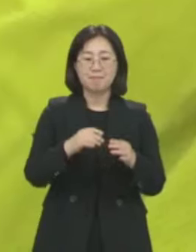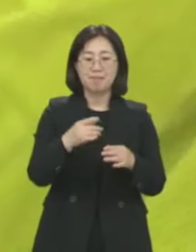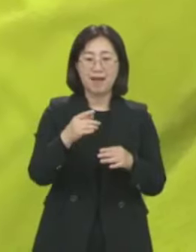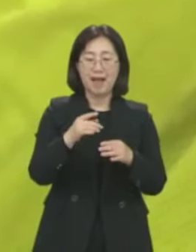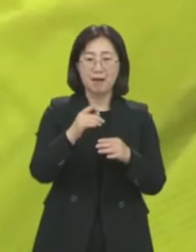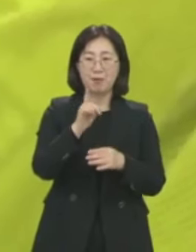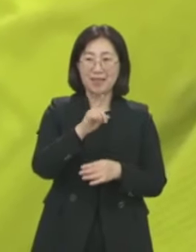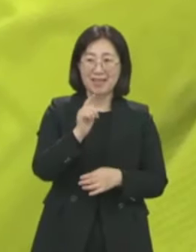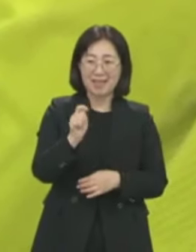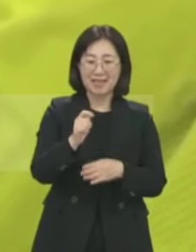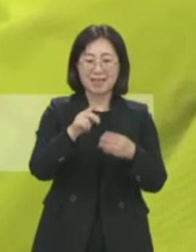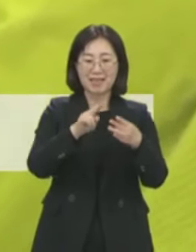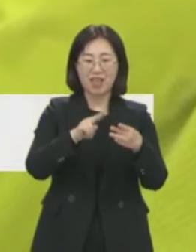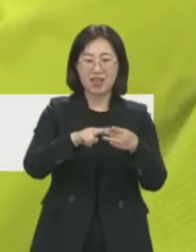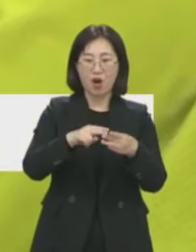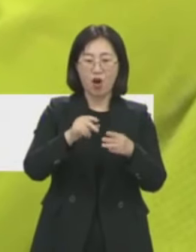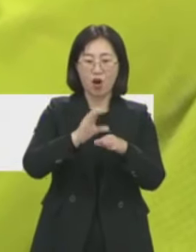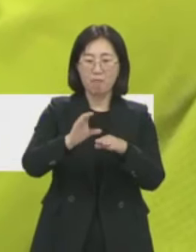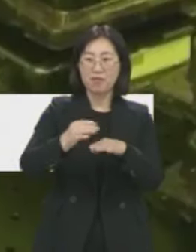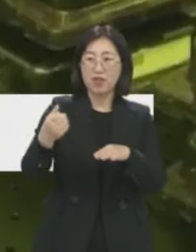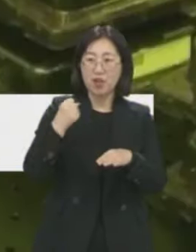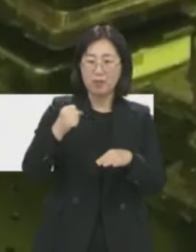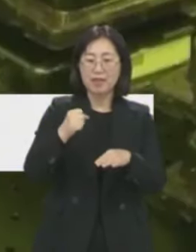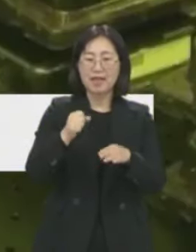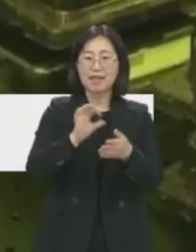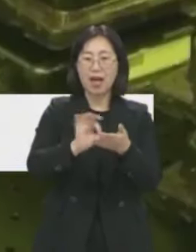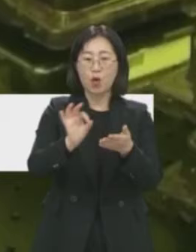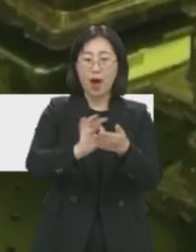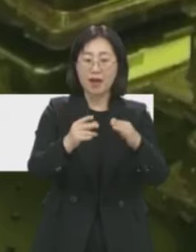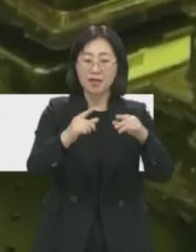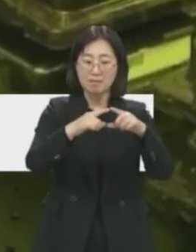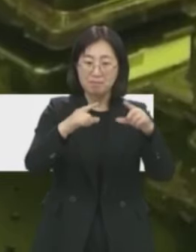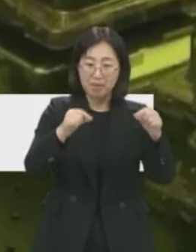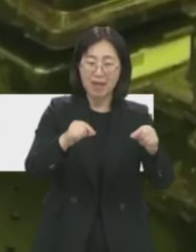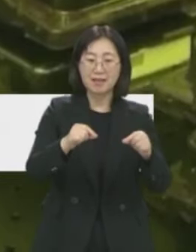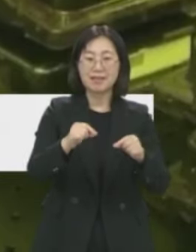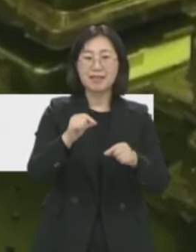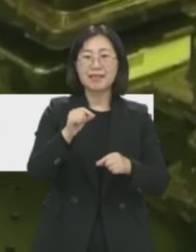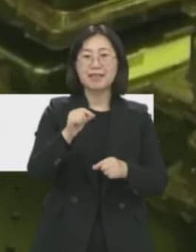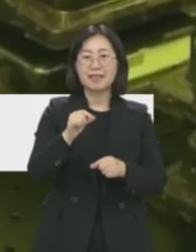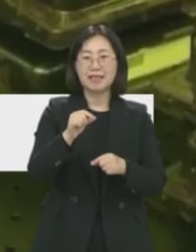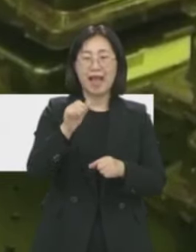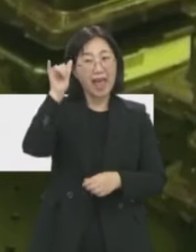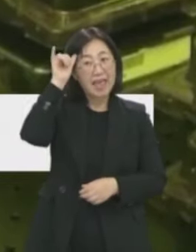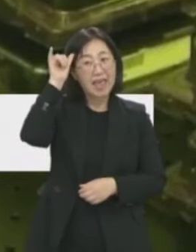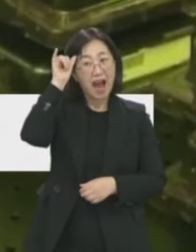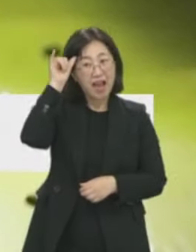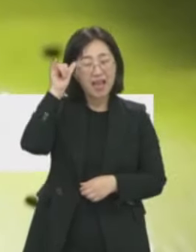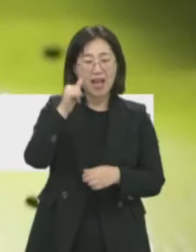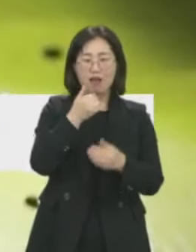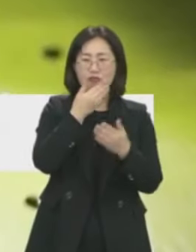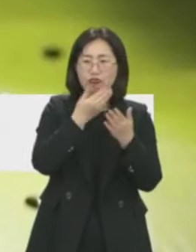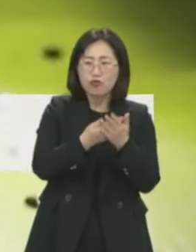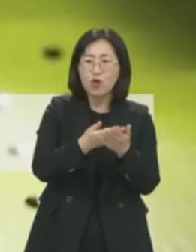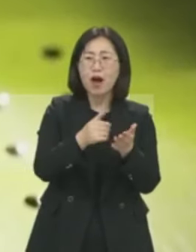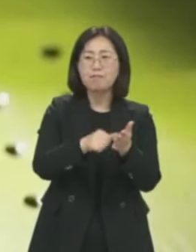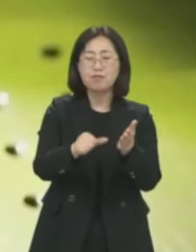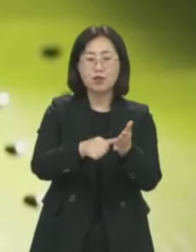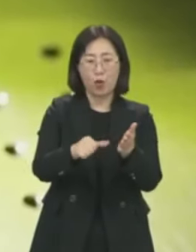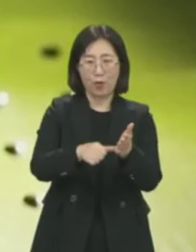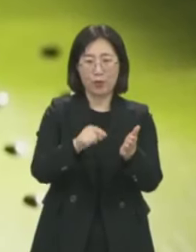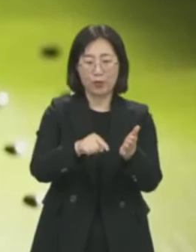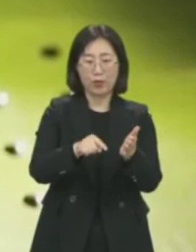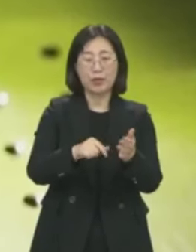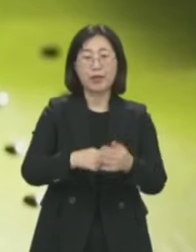데이터 센터와 슈퍼컴퓨터 등에 사용되는 HBM은 AI 산업의 필수 요소로 최근 세계 반도체 패권을 가를 핵심